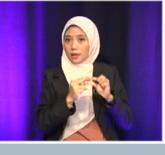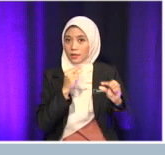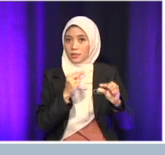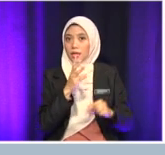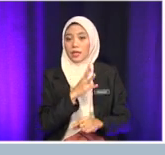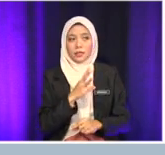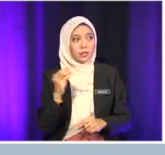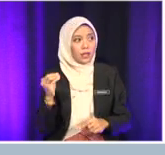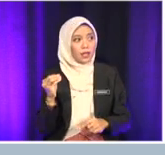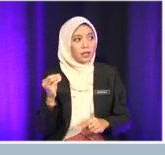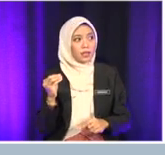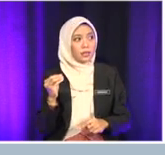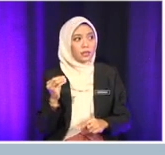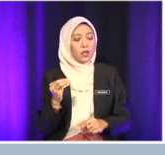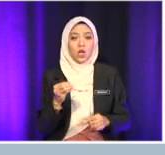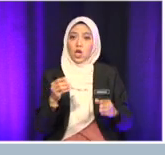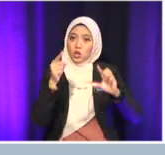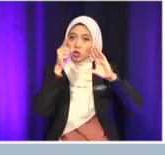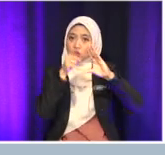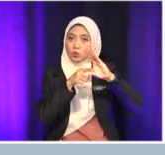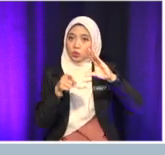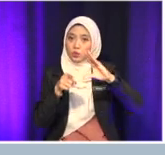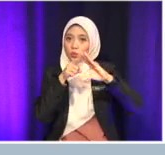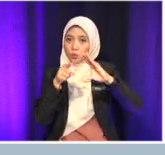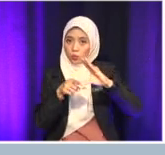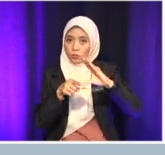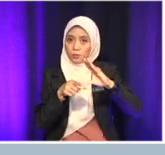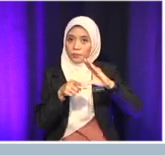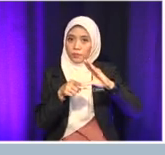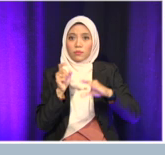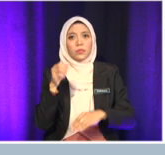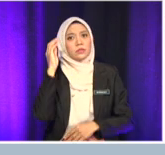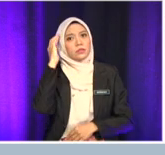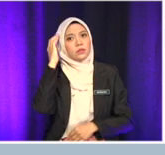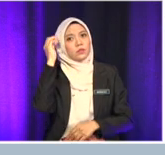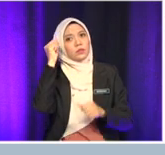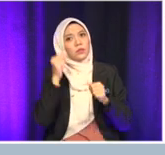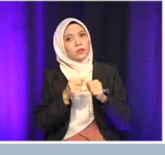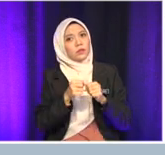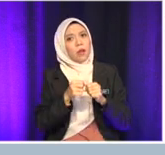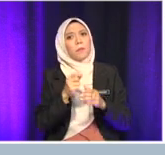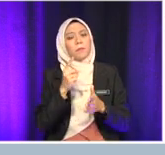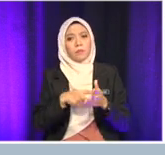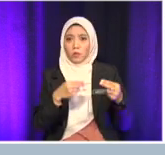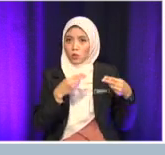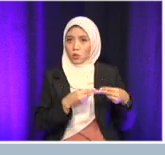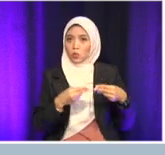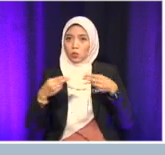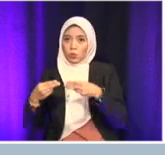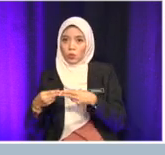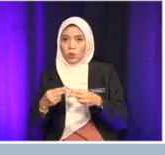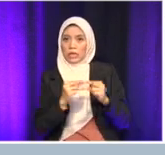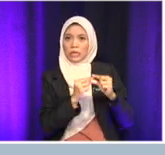dalam tajuk garis dan sudut murid-murid ini ingat pengetahuan Apa kaitan garis lurus yang